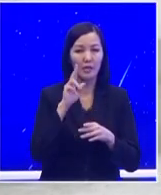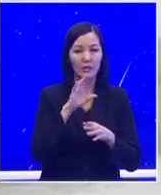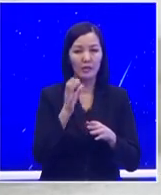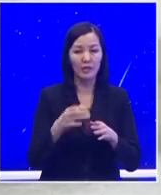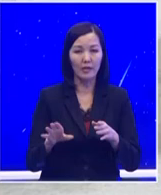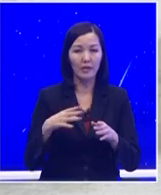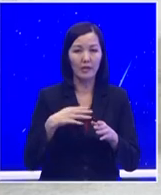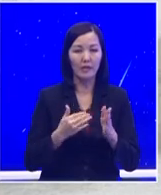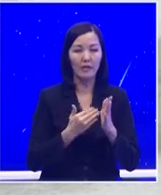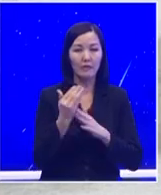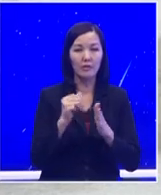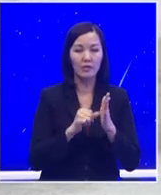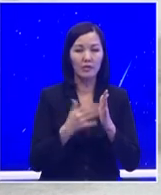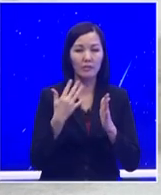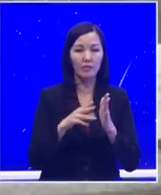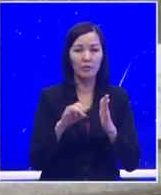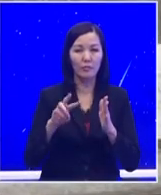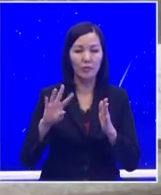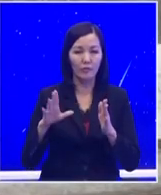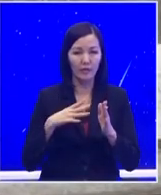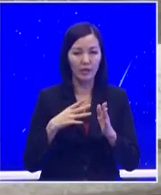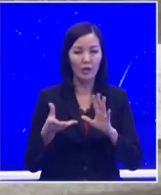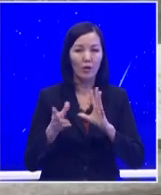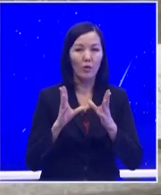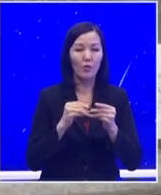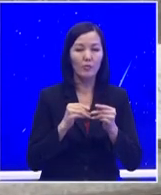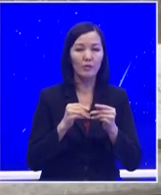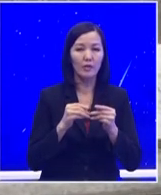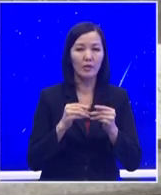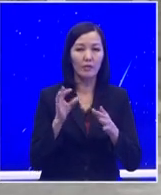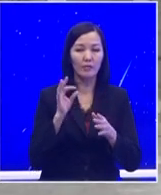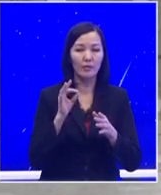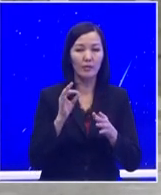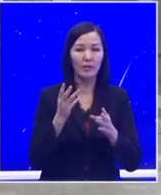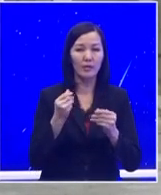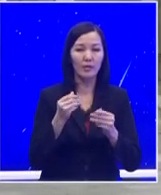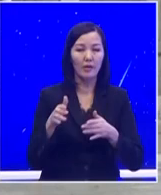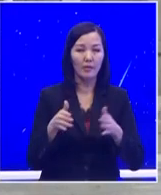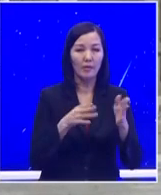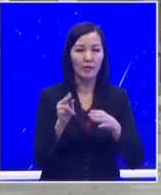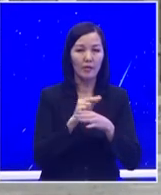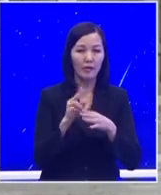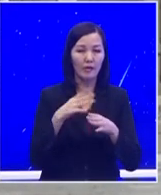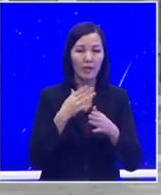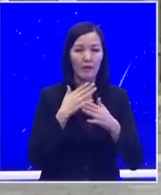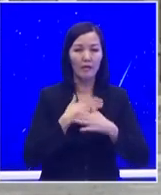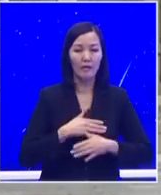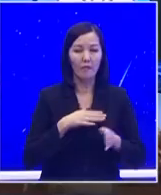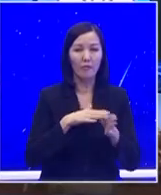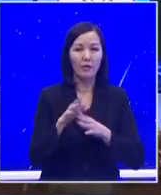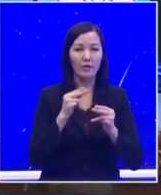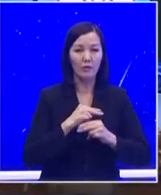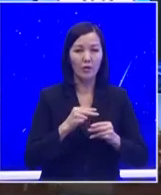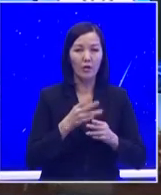сумму свыше 650 миллионов тенге общей протяженностью около 30 километров. Горожане довольны не только проделанной работой